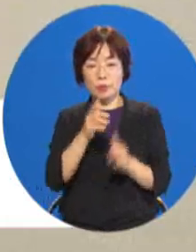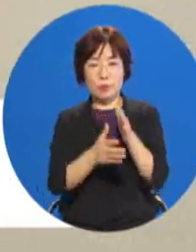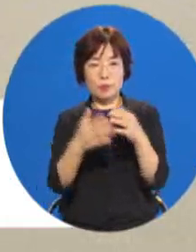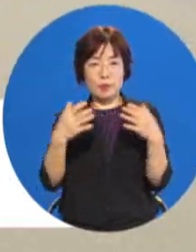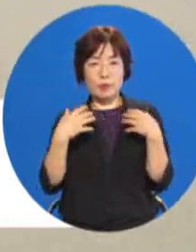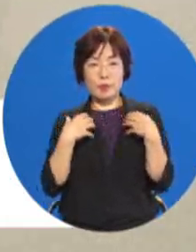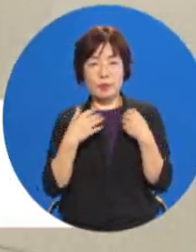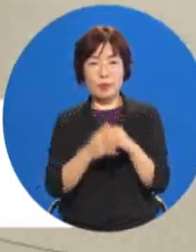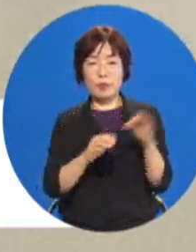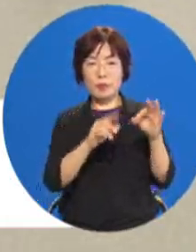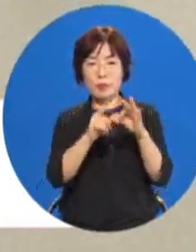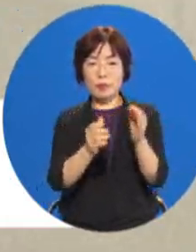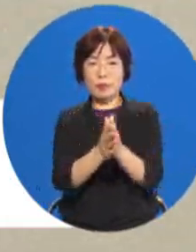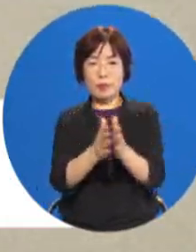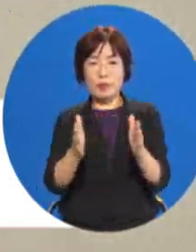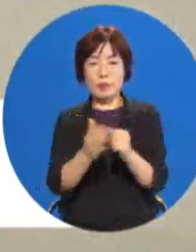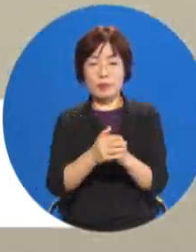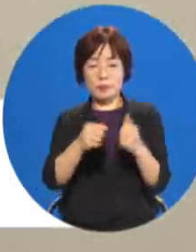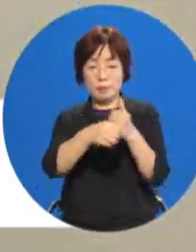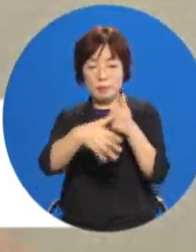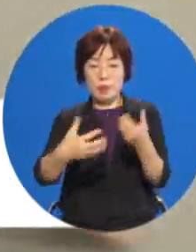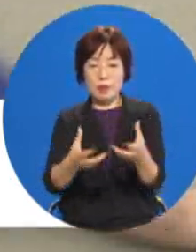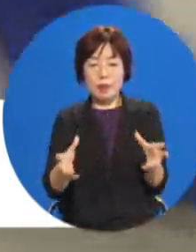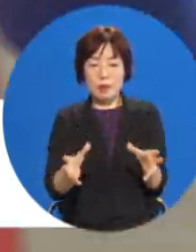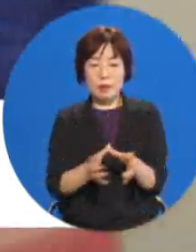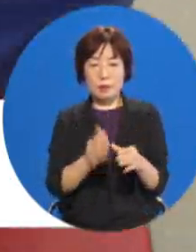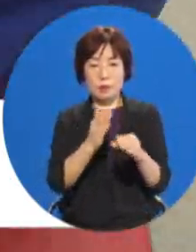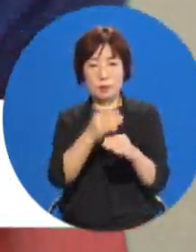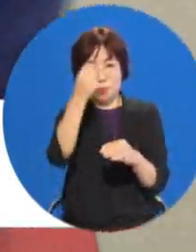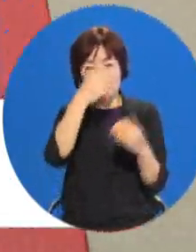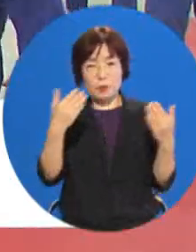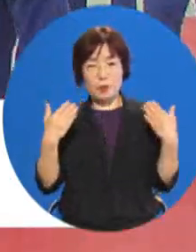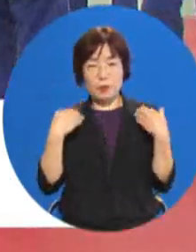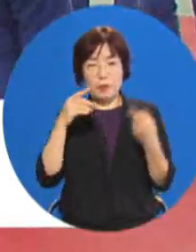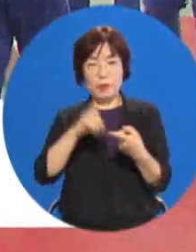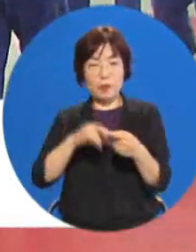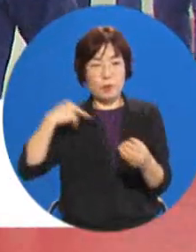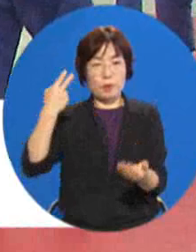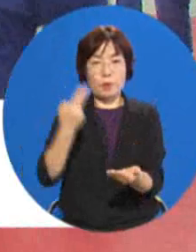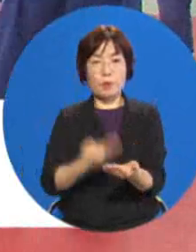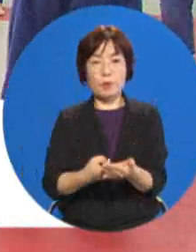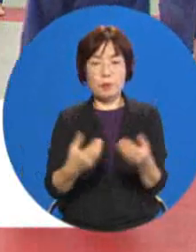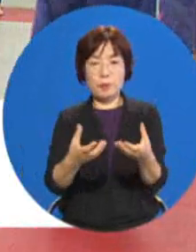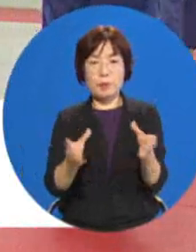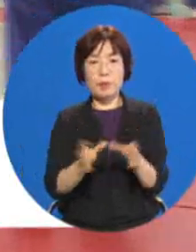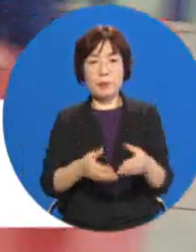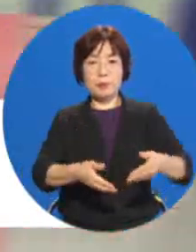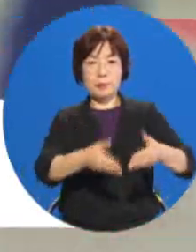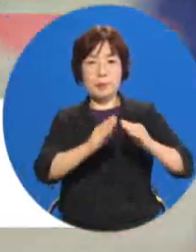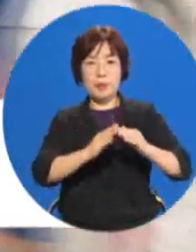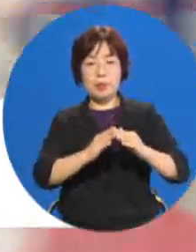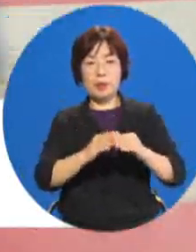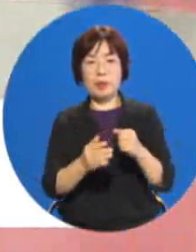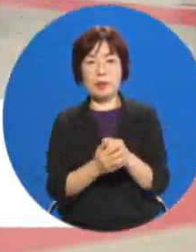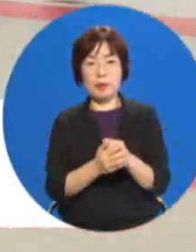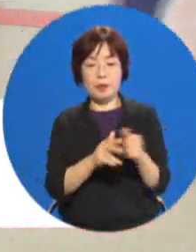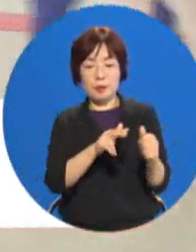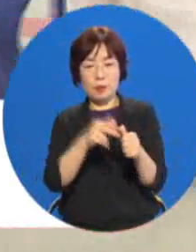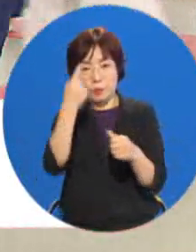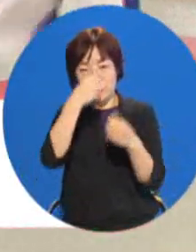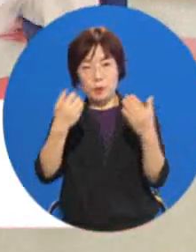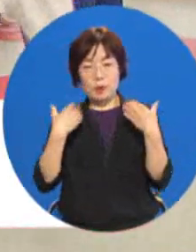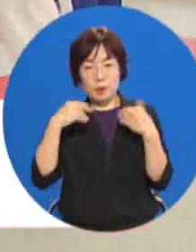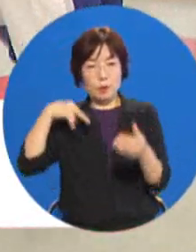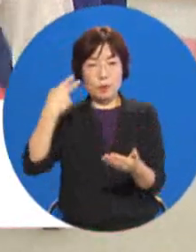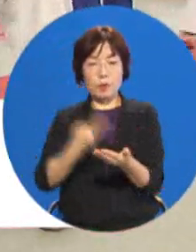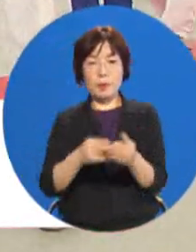여수시는 이달부터 여수 스포츠 클럽에 중고등학생들을 대상으로 유도부를 창단하고 정보과학고등학교